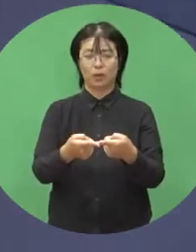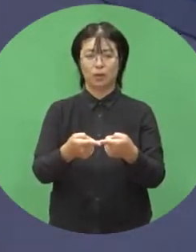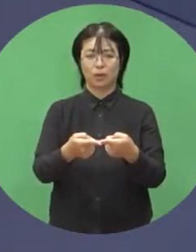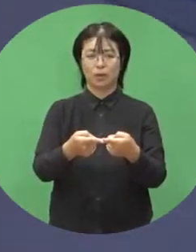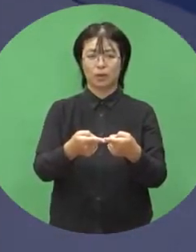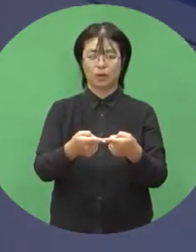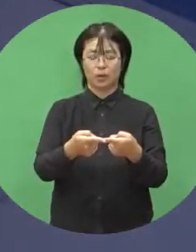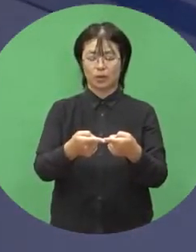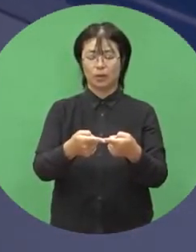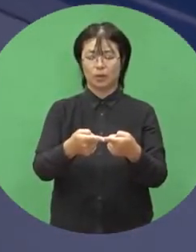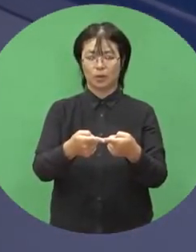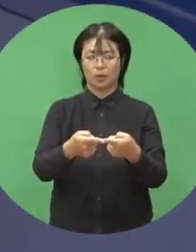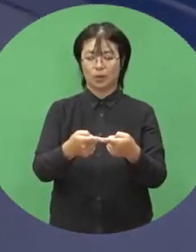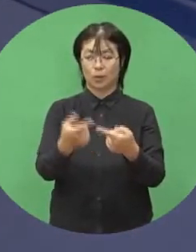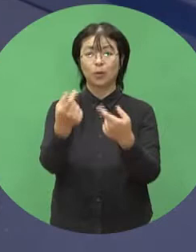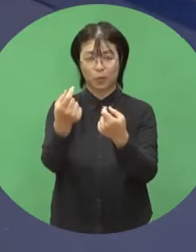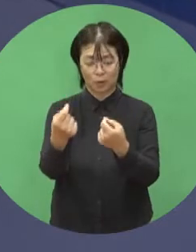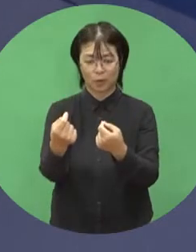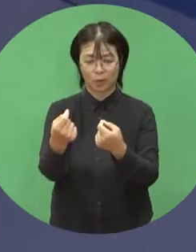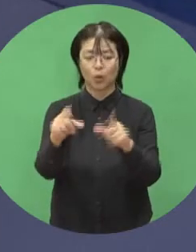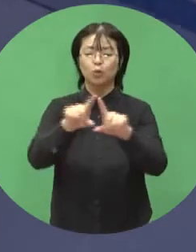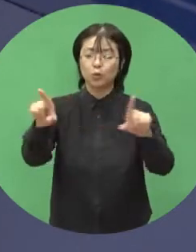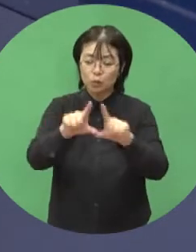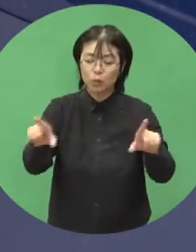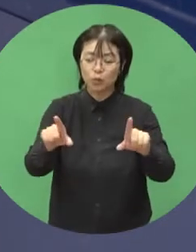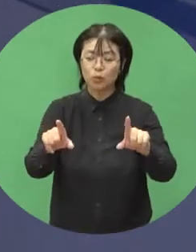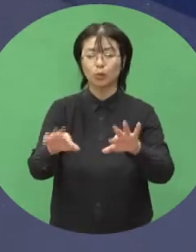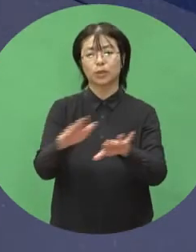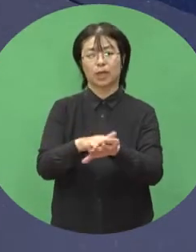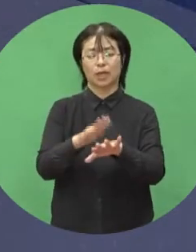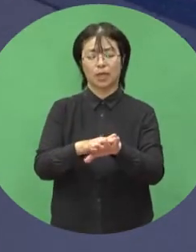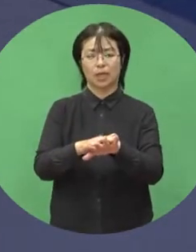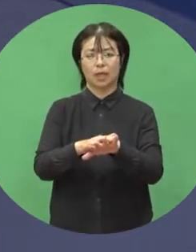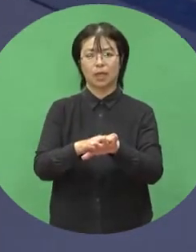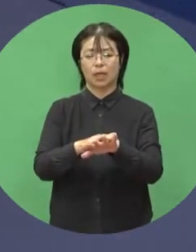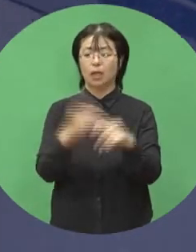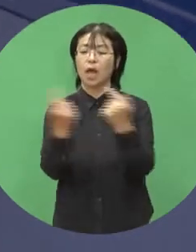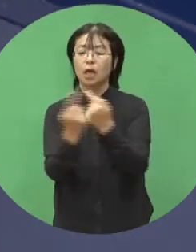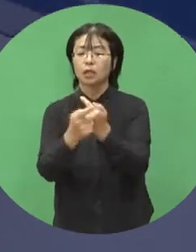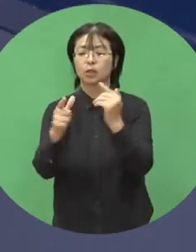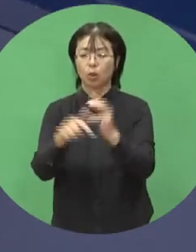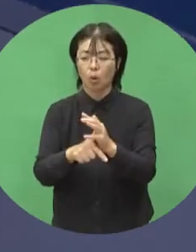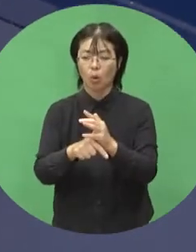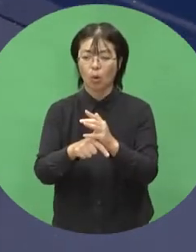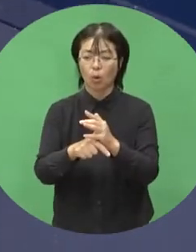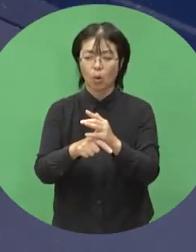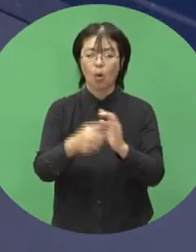これは三重県っていうのはいつでも普通の方が打たれるんですけども、これを変換します